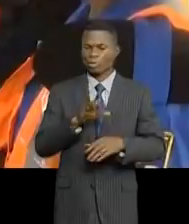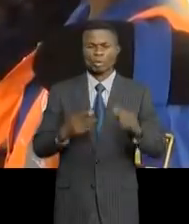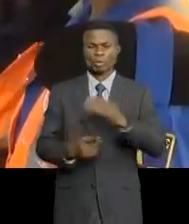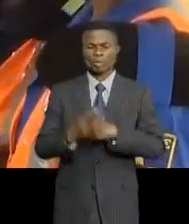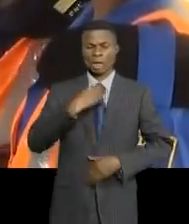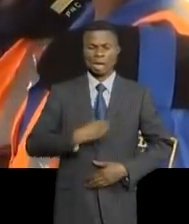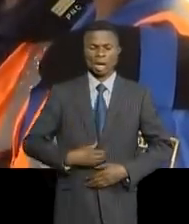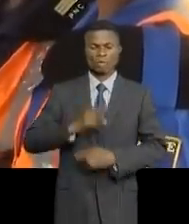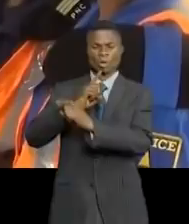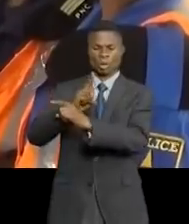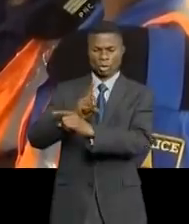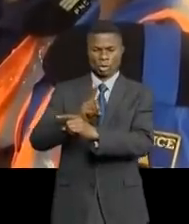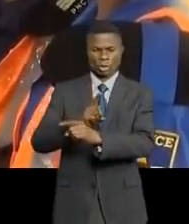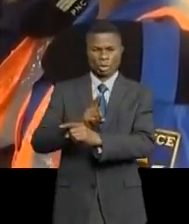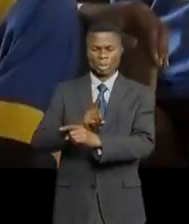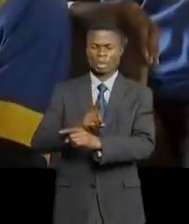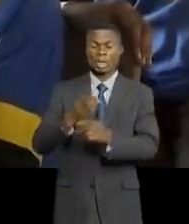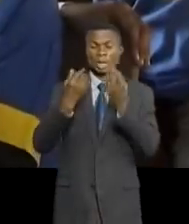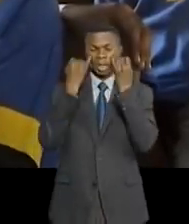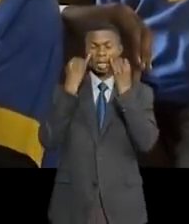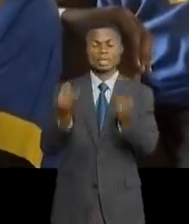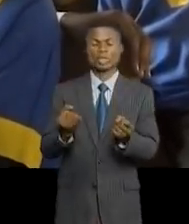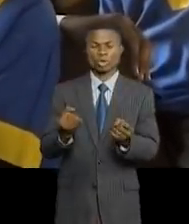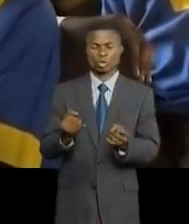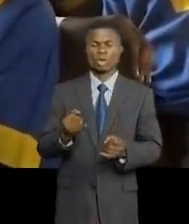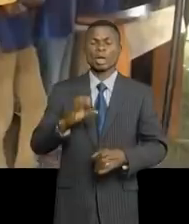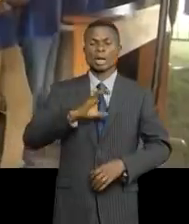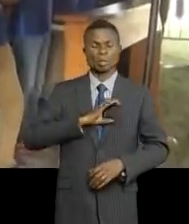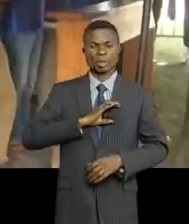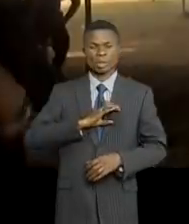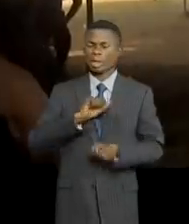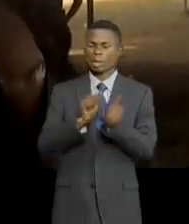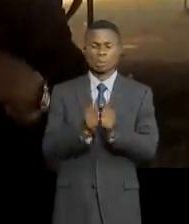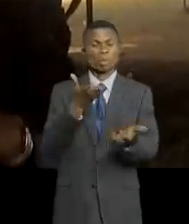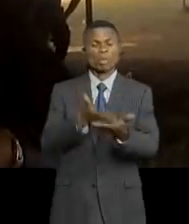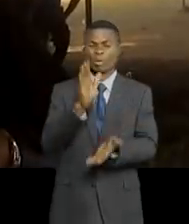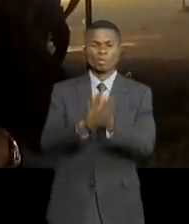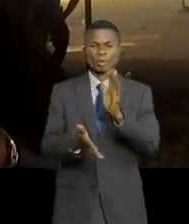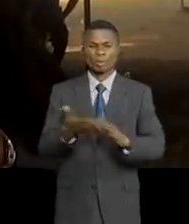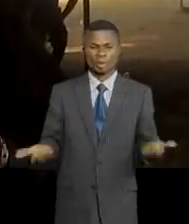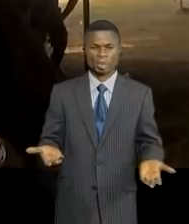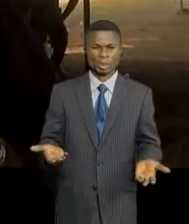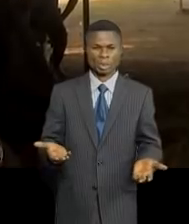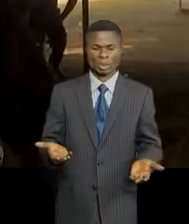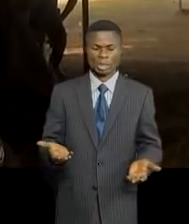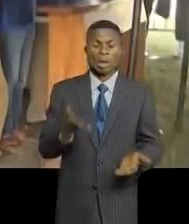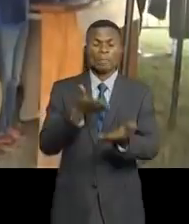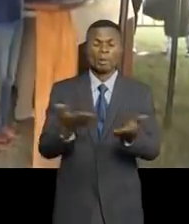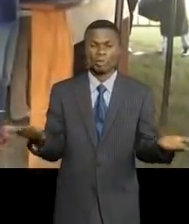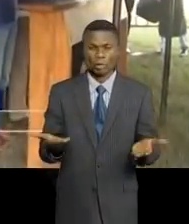avocats de la défense ont clamé l'innocence de leur client pour insuffisance de preuves. Mon client est innocent, mais c'est le président, votre